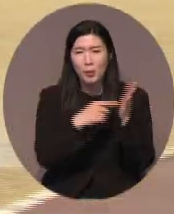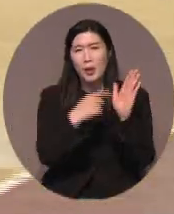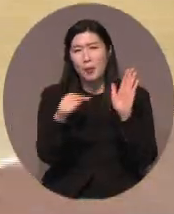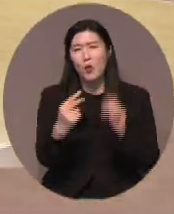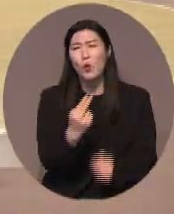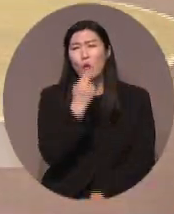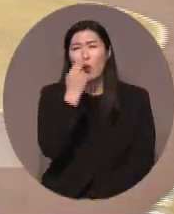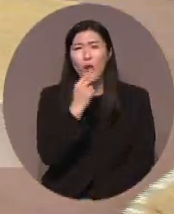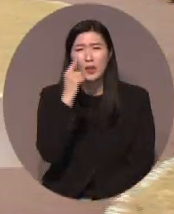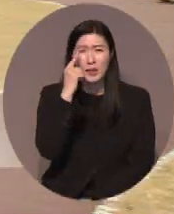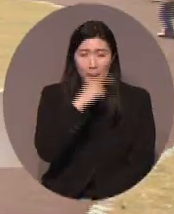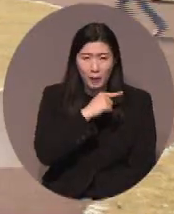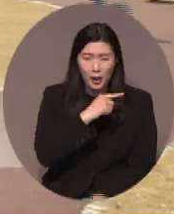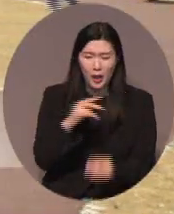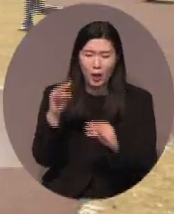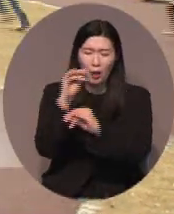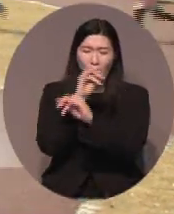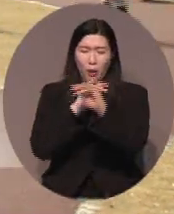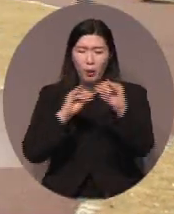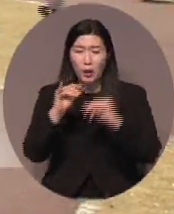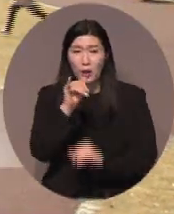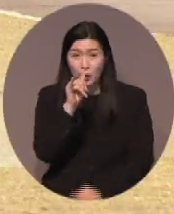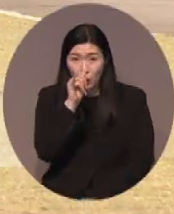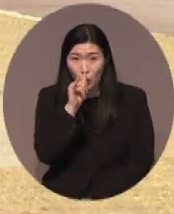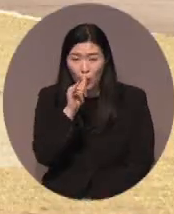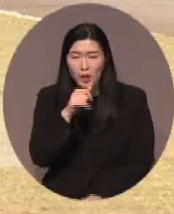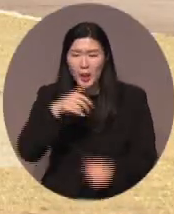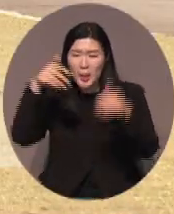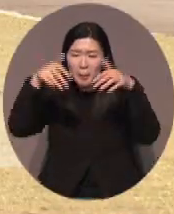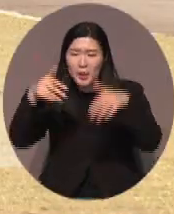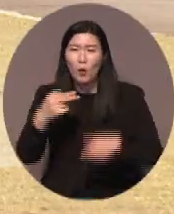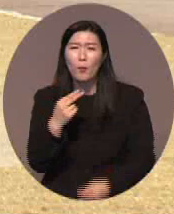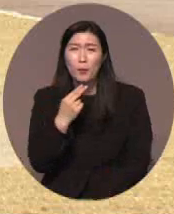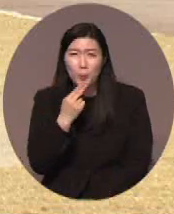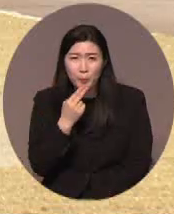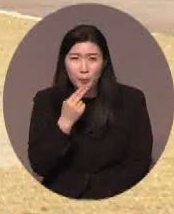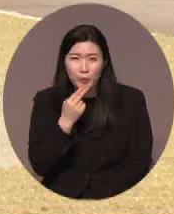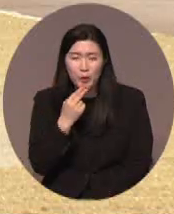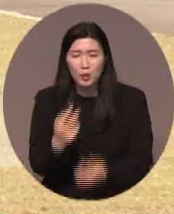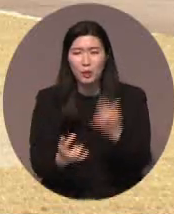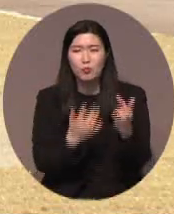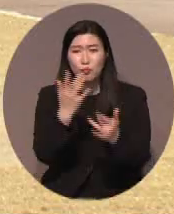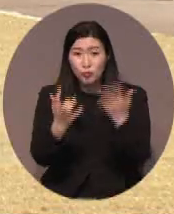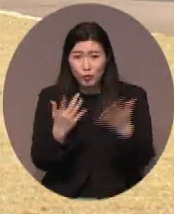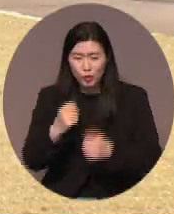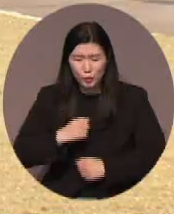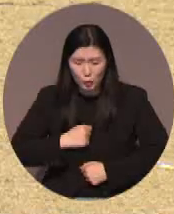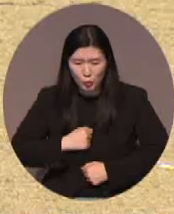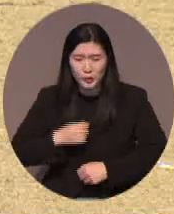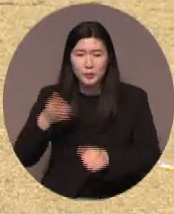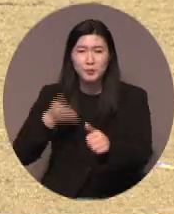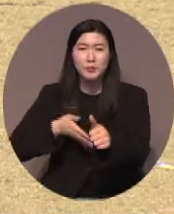차츰 나빠지겠고 당분간 비 소식 없이 건조한 날씨가 이어지겠다며 산불 등